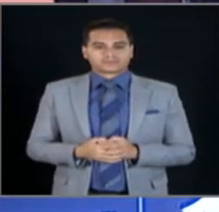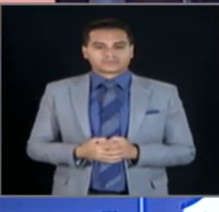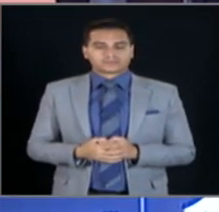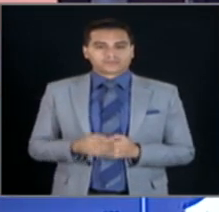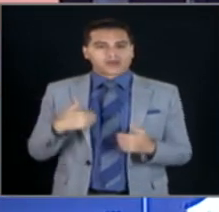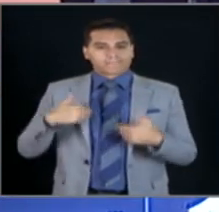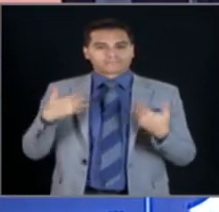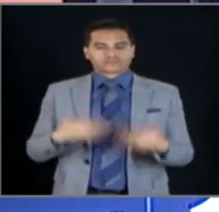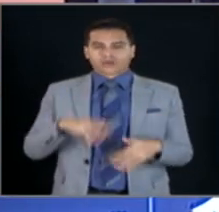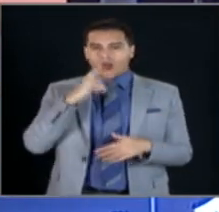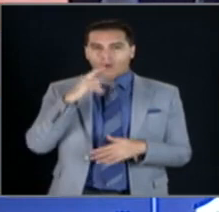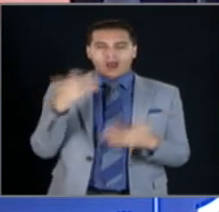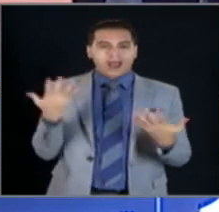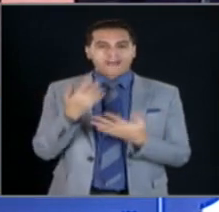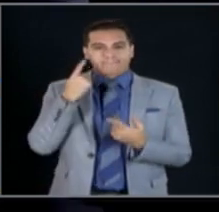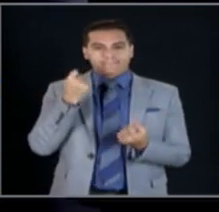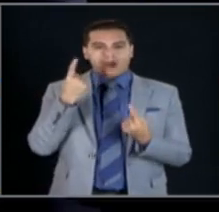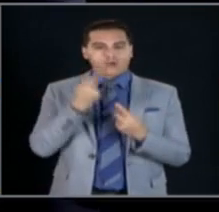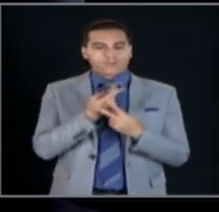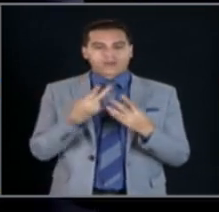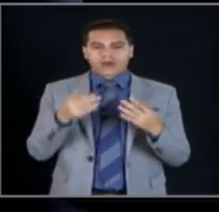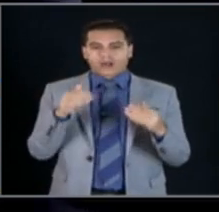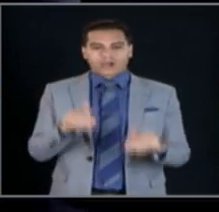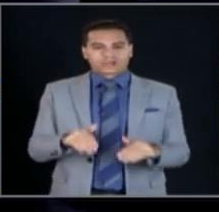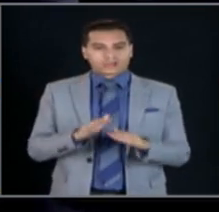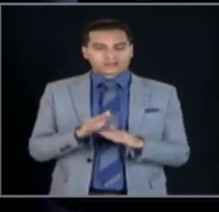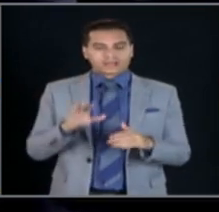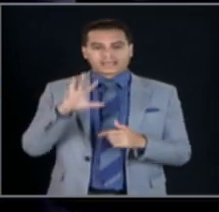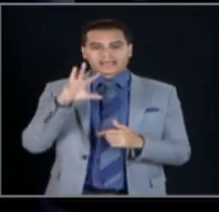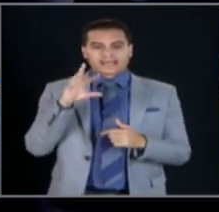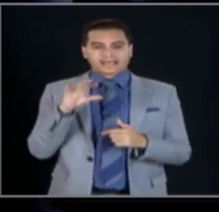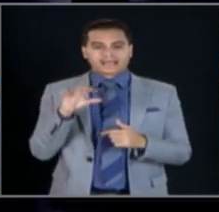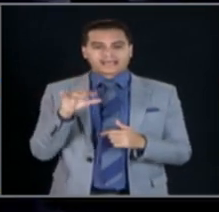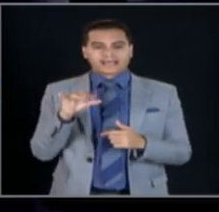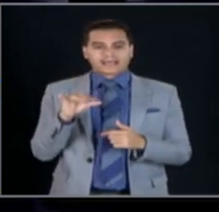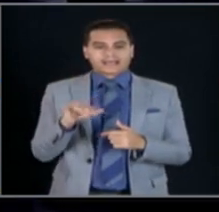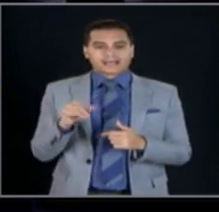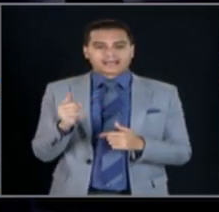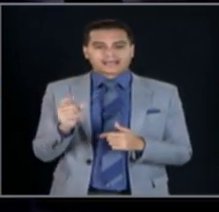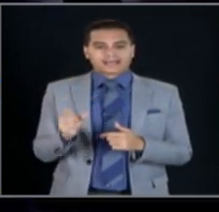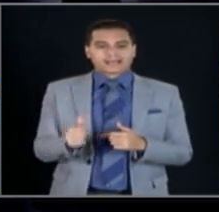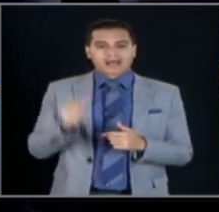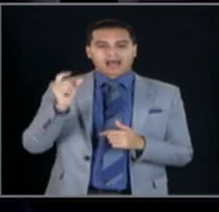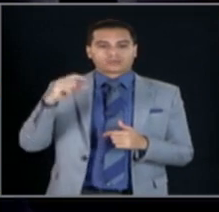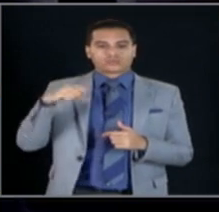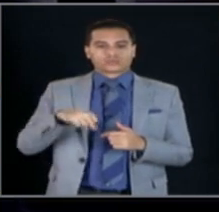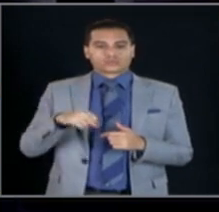مش هقدر اقول اي معلومه هيرناندو دي صوته